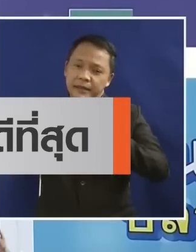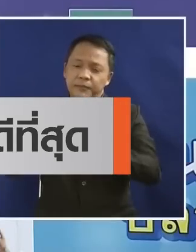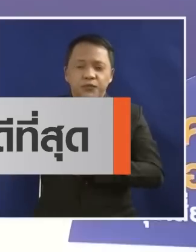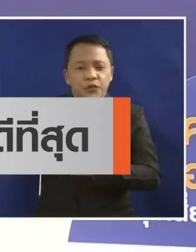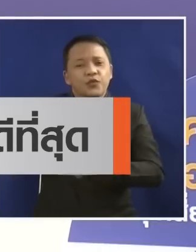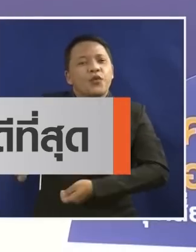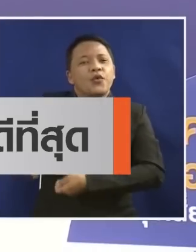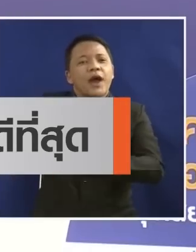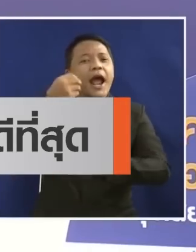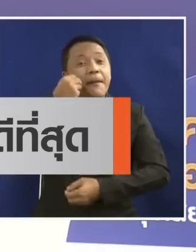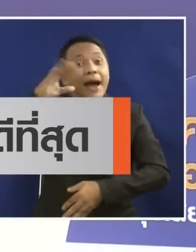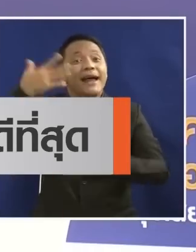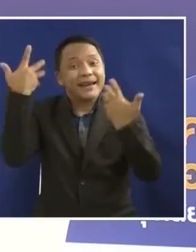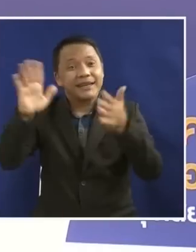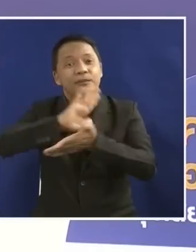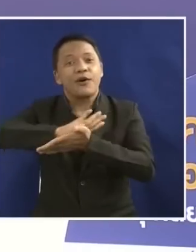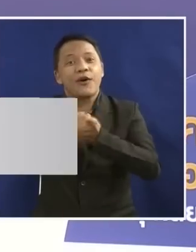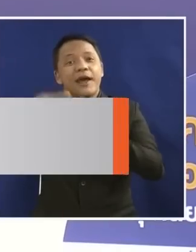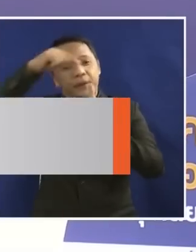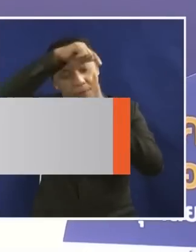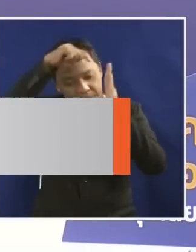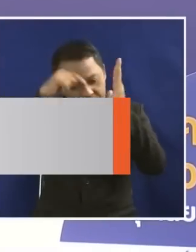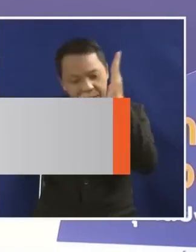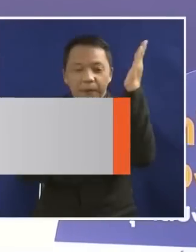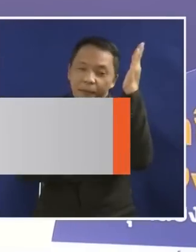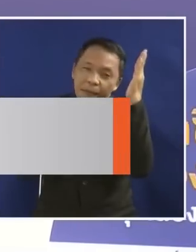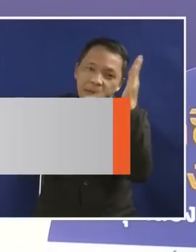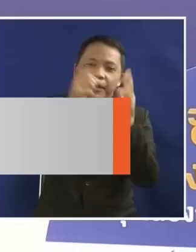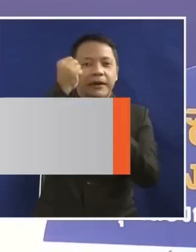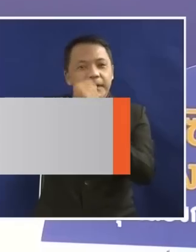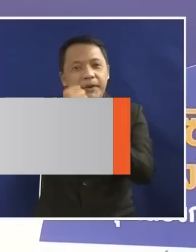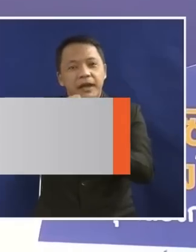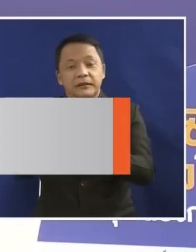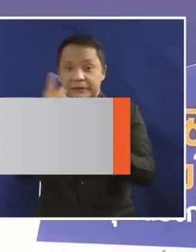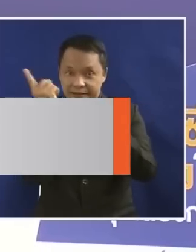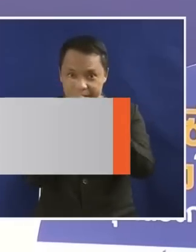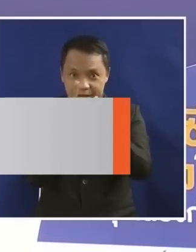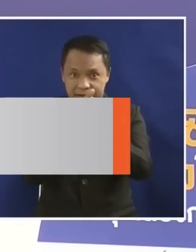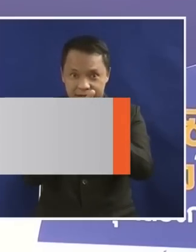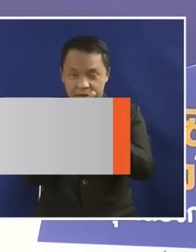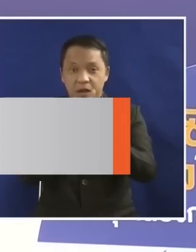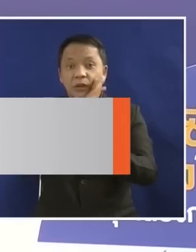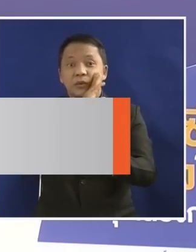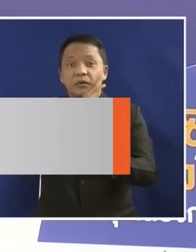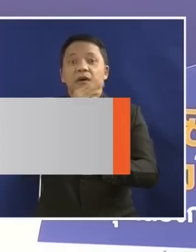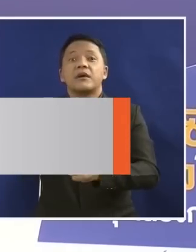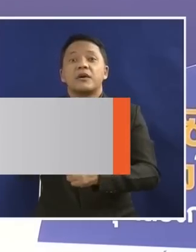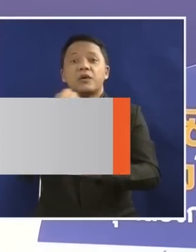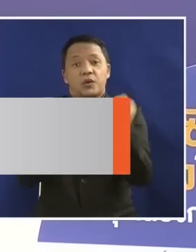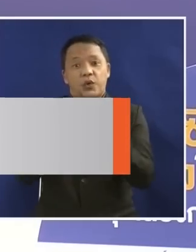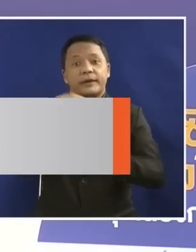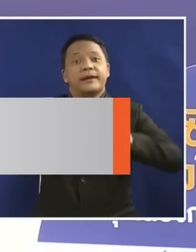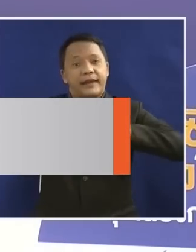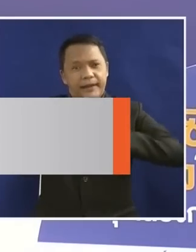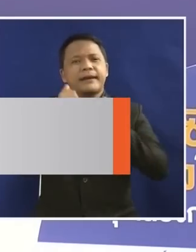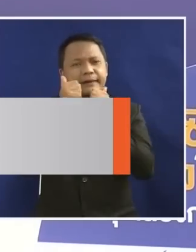ครับถ้าจะกลับมาบ้านหรือกลับมาที่ทำงานประการที่1 นะครับถ้าเดินทางโดยรถส่วนตัว